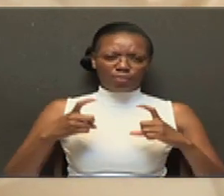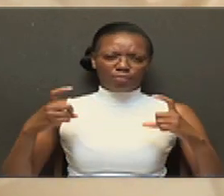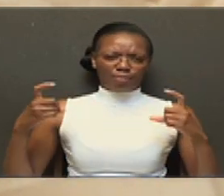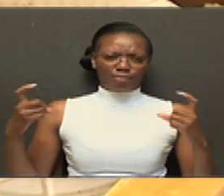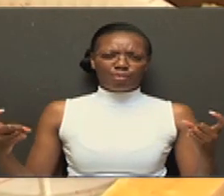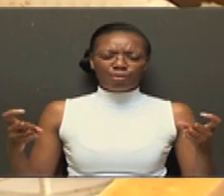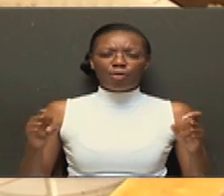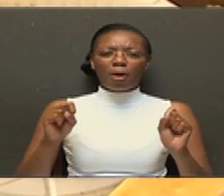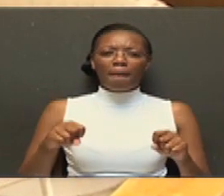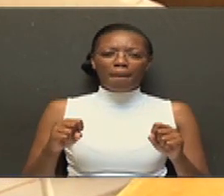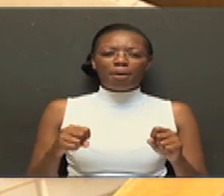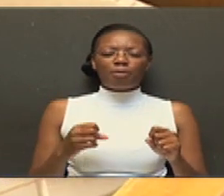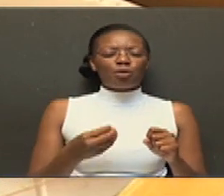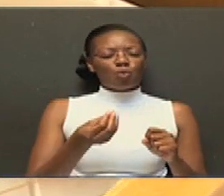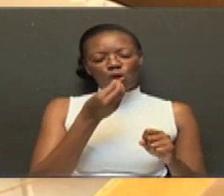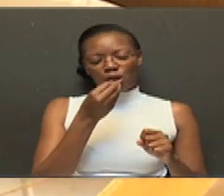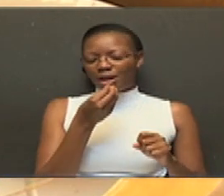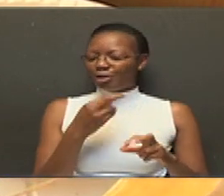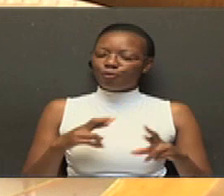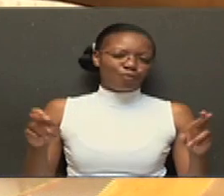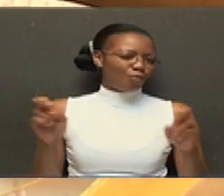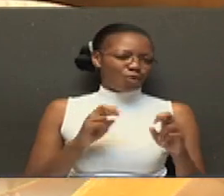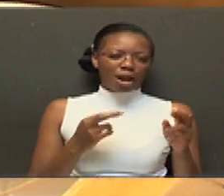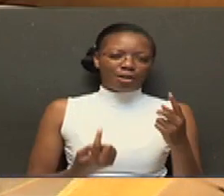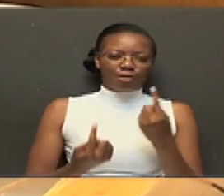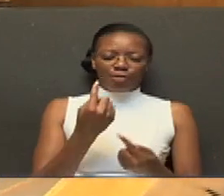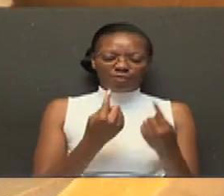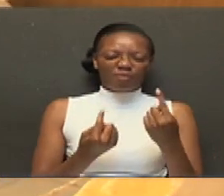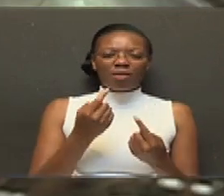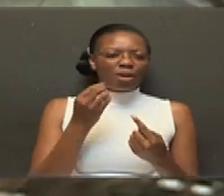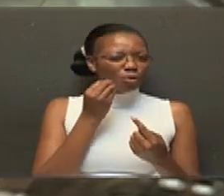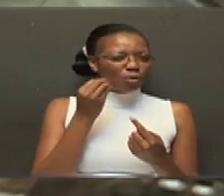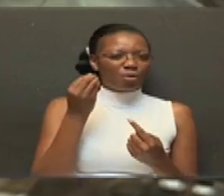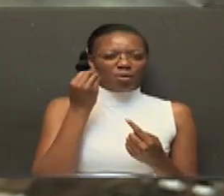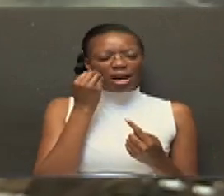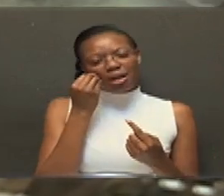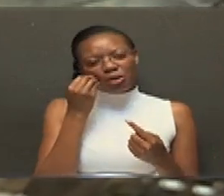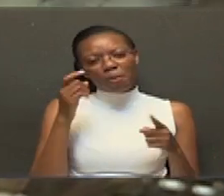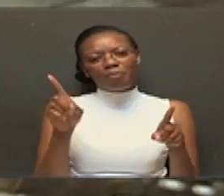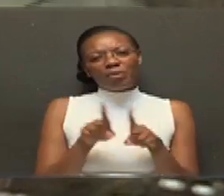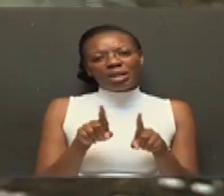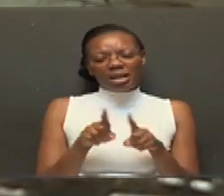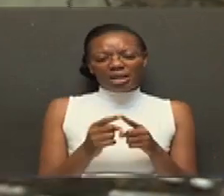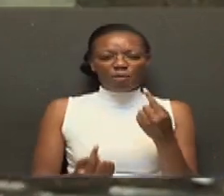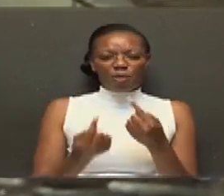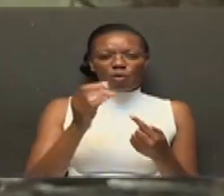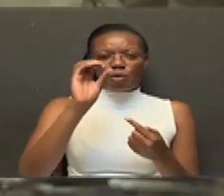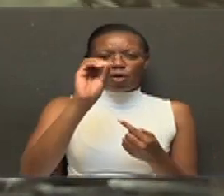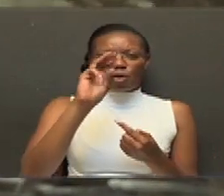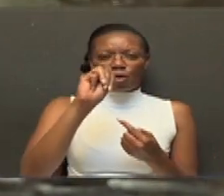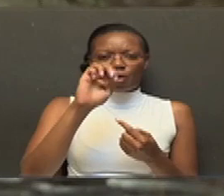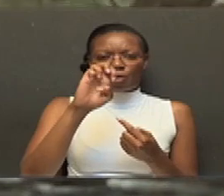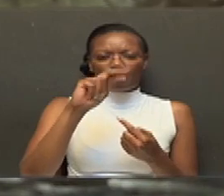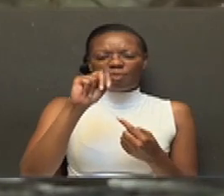protini nzuri, hivyo wanaweza anza kutumiwa kama kitoweo chochote kile kama vile tu ungepika